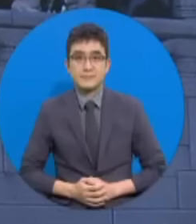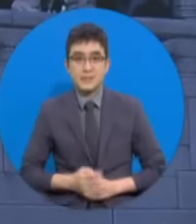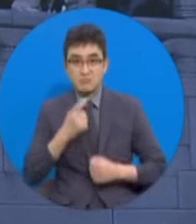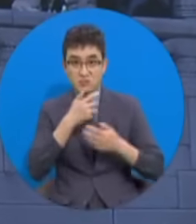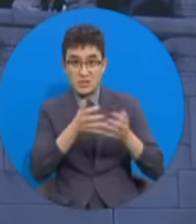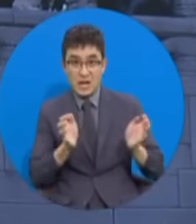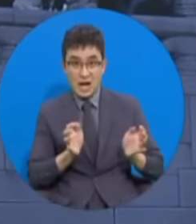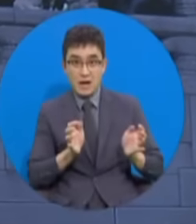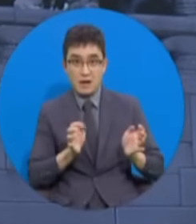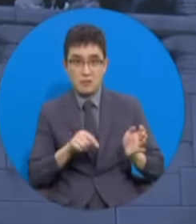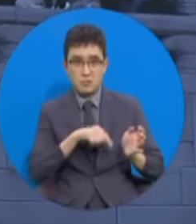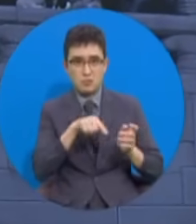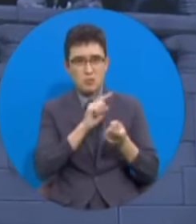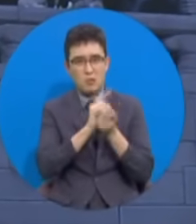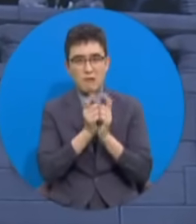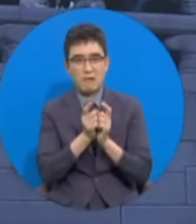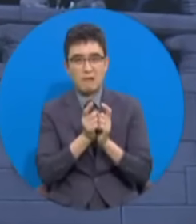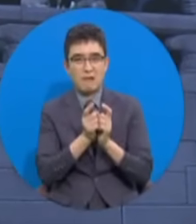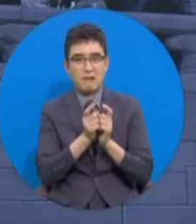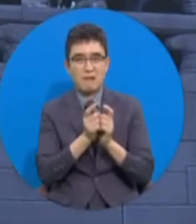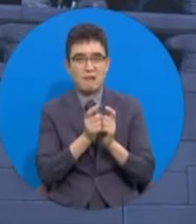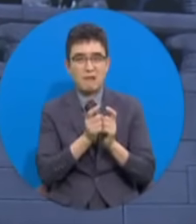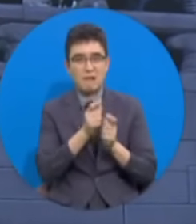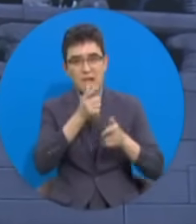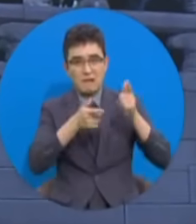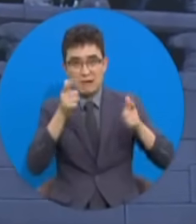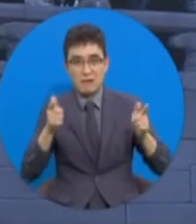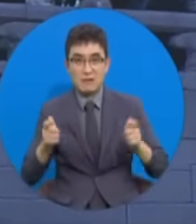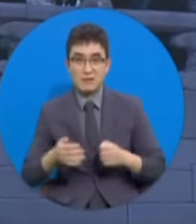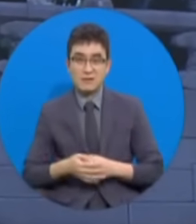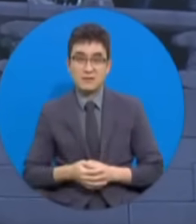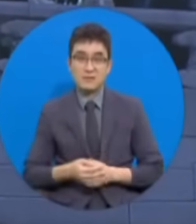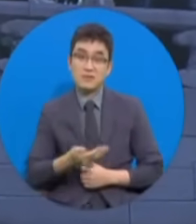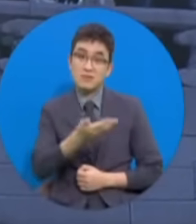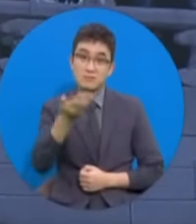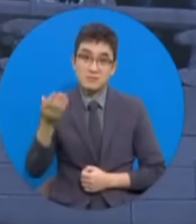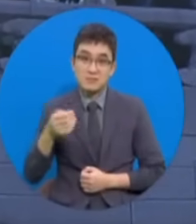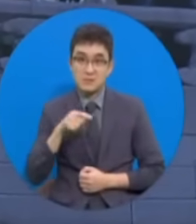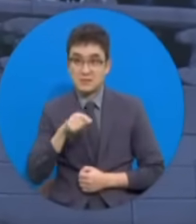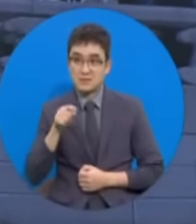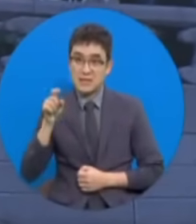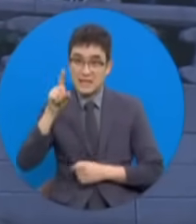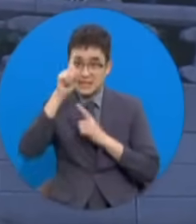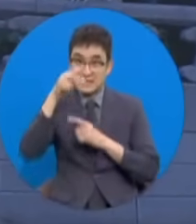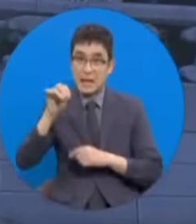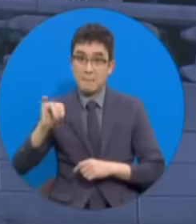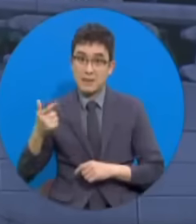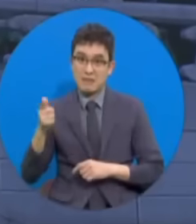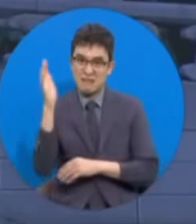민주당 당내 의견이 분분한데 여러분은 해당 행위라고 생각하십니까? 해당 행위가 아니라고 생각하십니까?